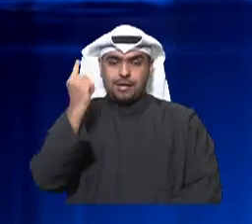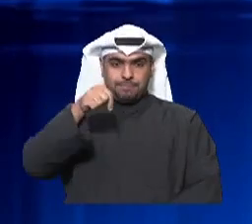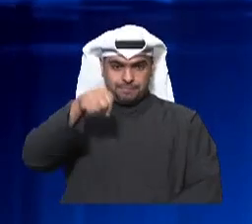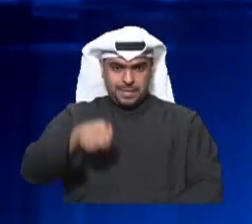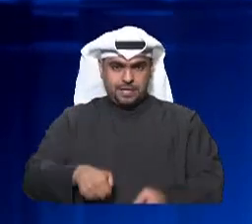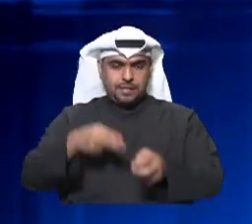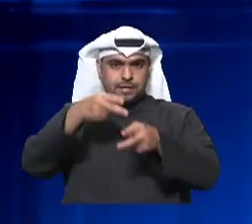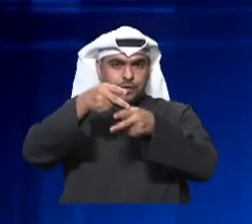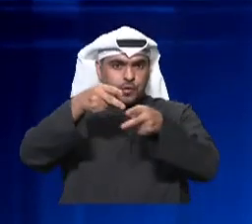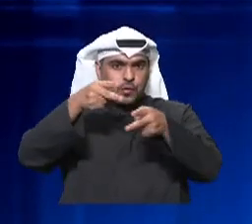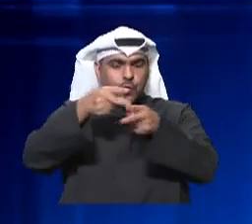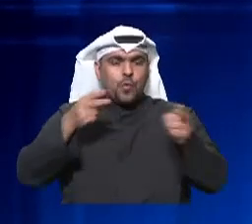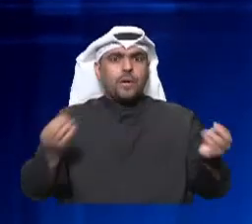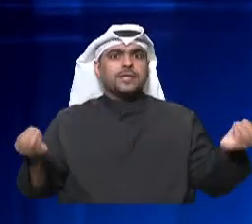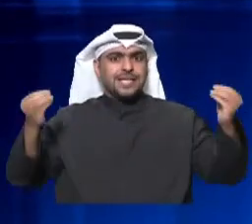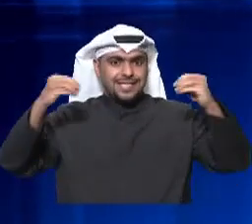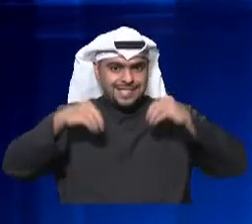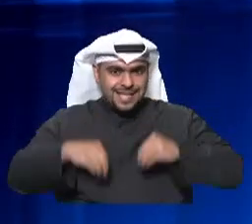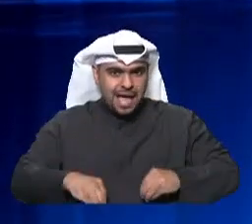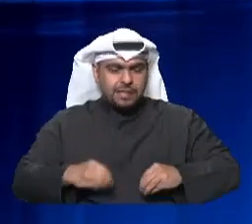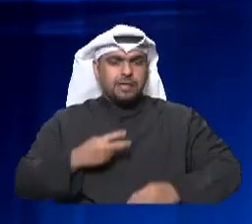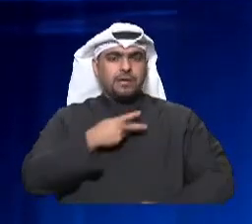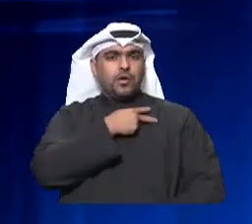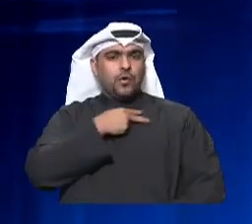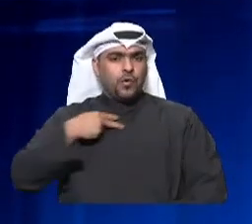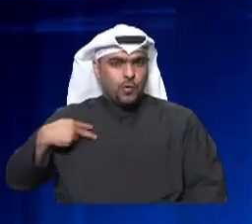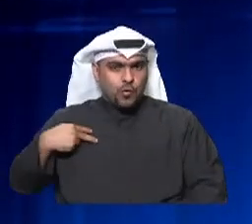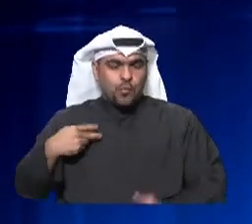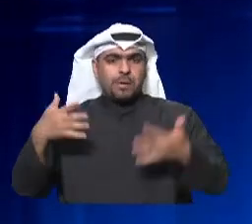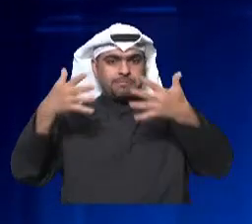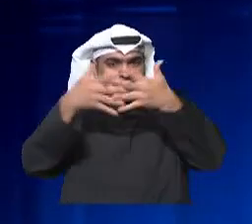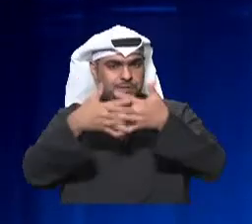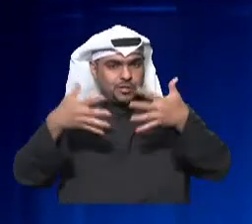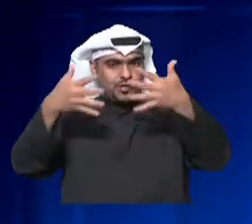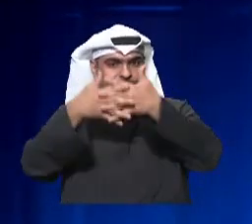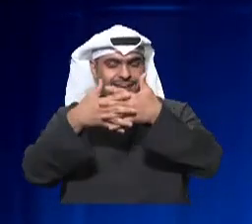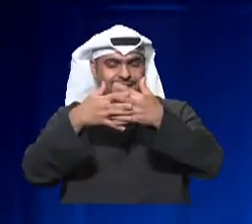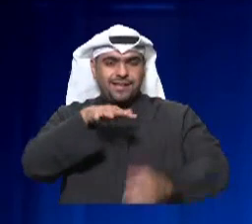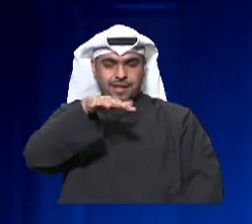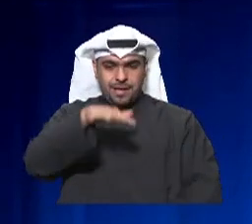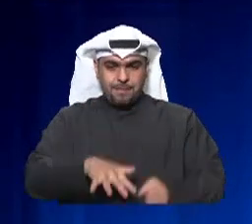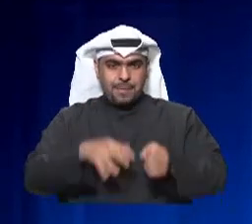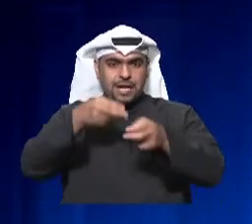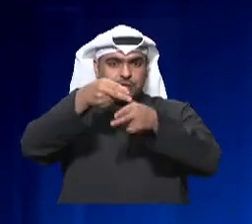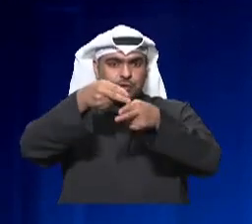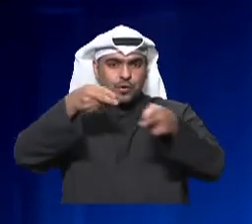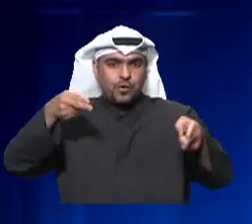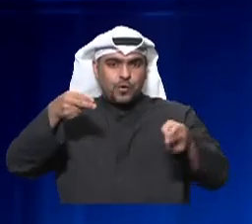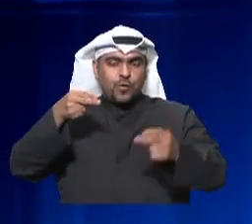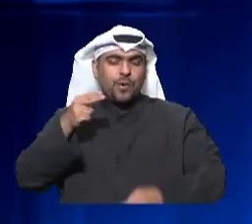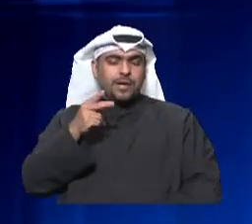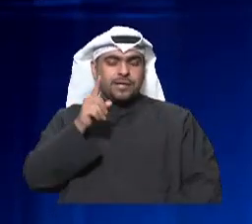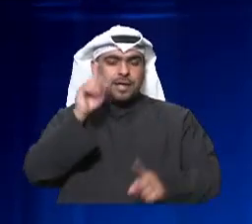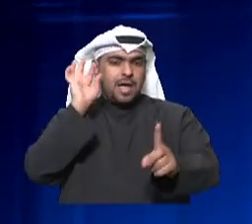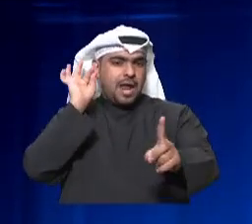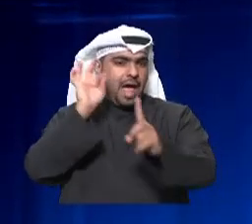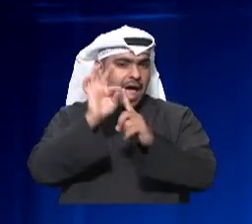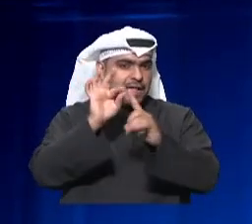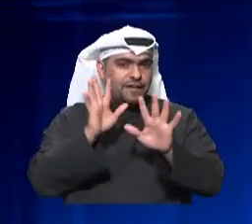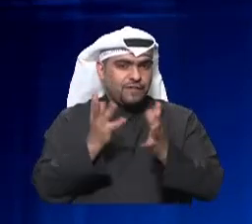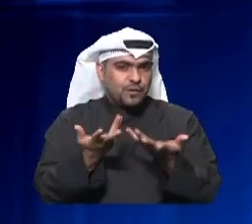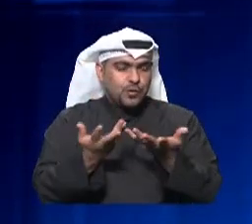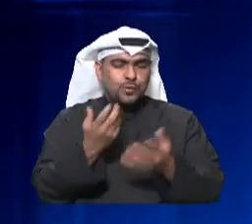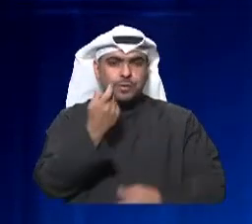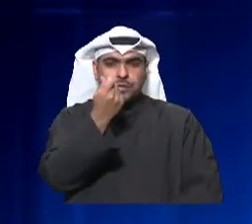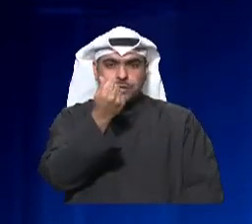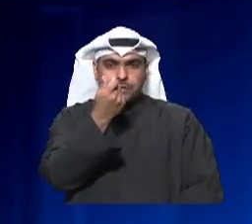السوق الكويتي، إضافة إلى مواكبة استراتيجية دولة الكويت الهادفة للتحول الرقمي وتبني